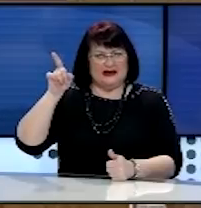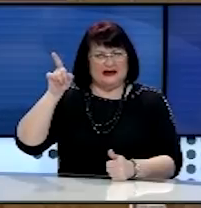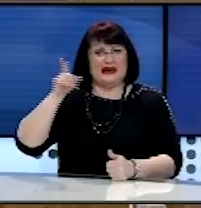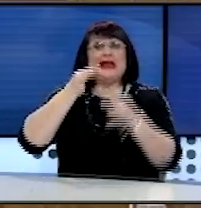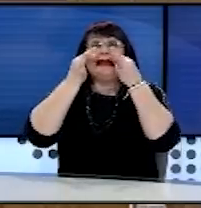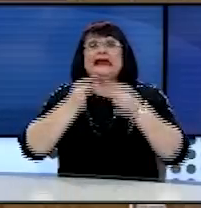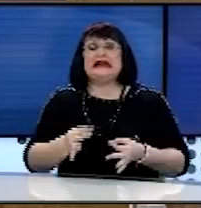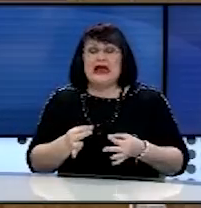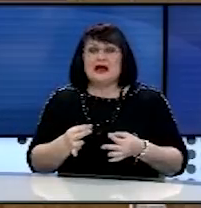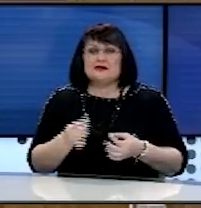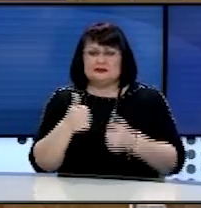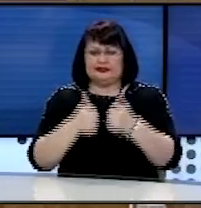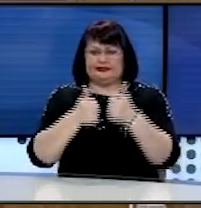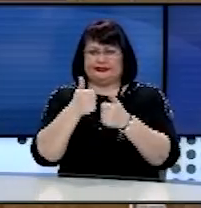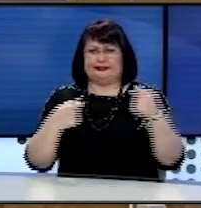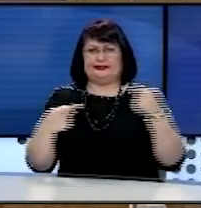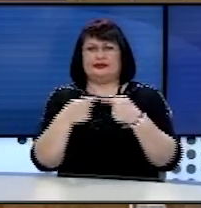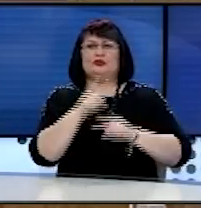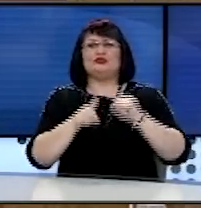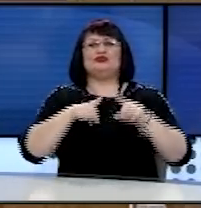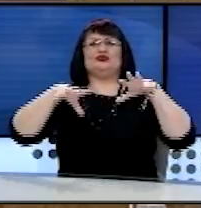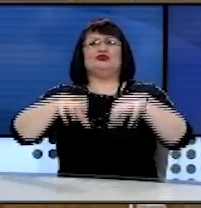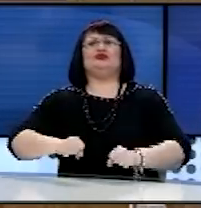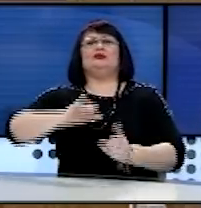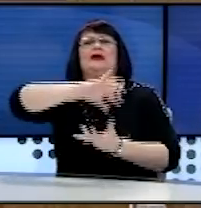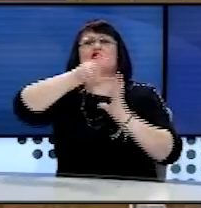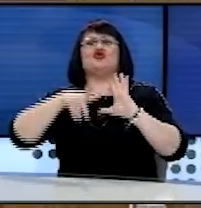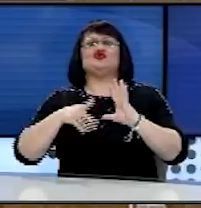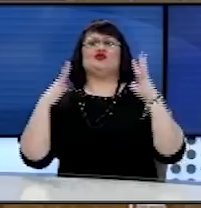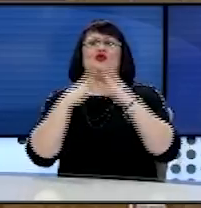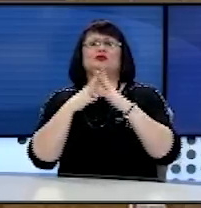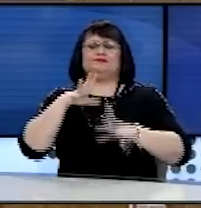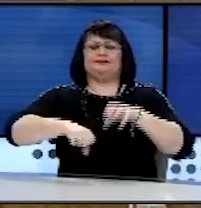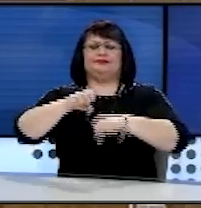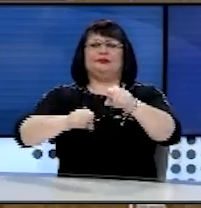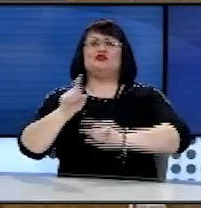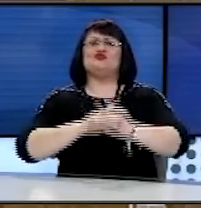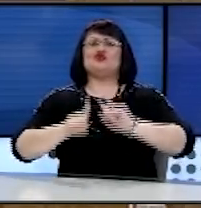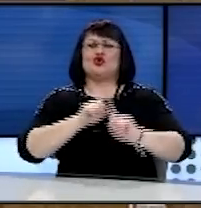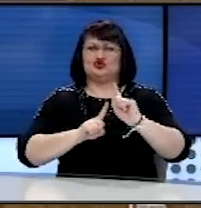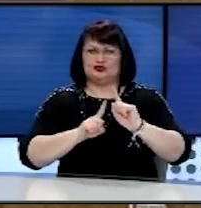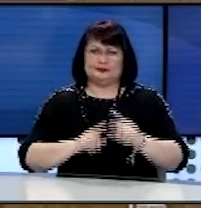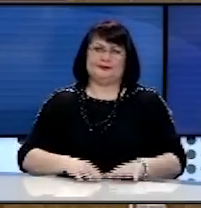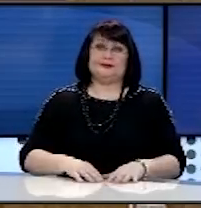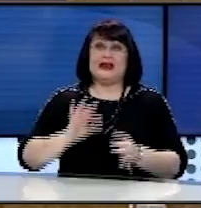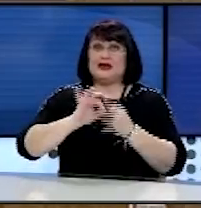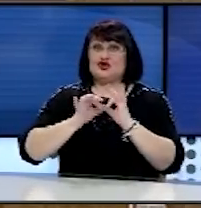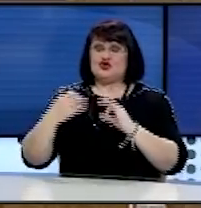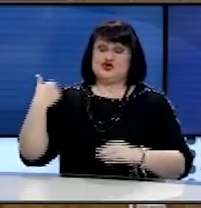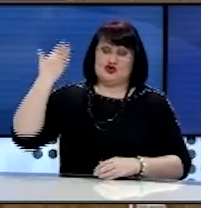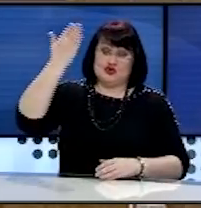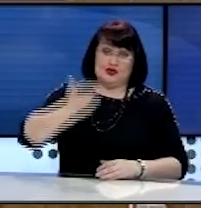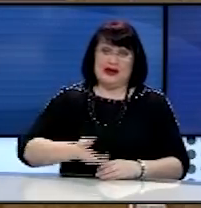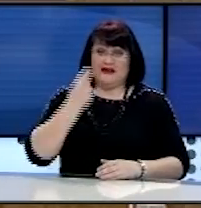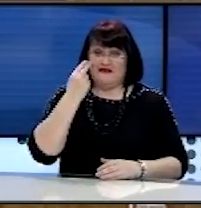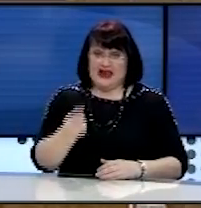Αμερικής και Κίνα για την πρωτοκαθεδρία στο παγκόσμιο ημπεριαλιστικό σύστημα. Και η ιστορία έχει